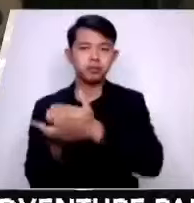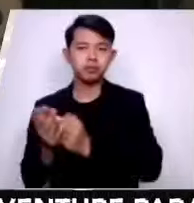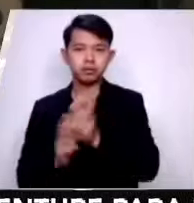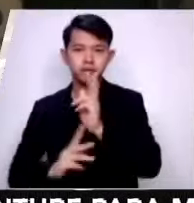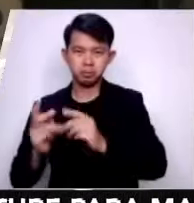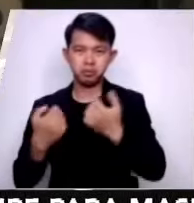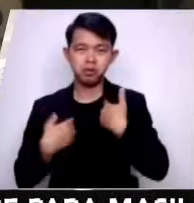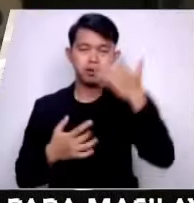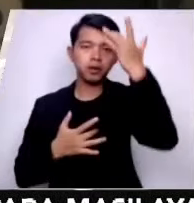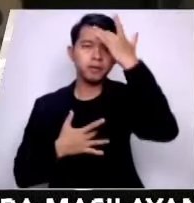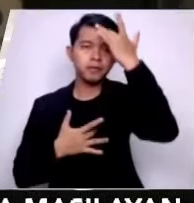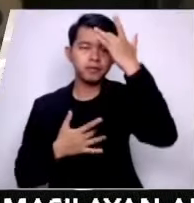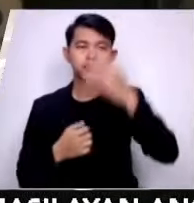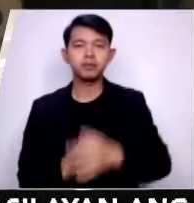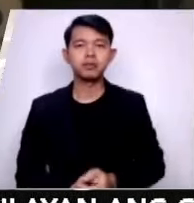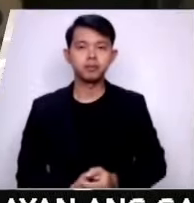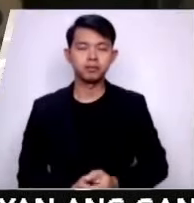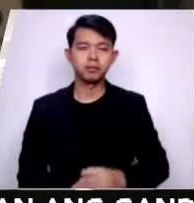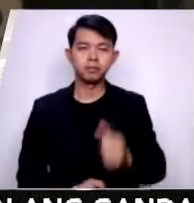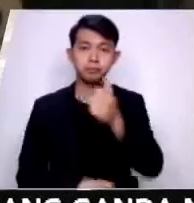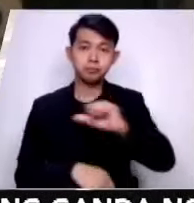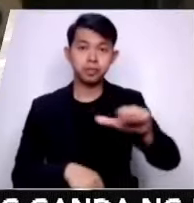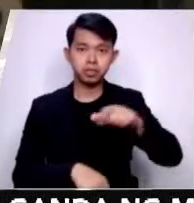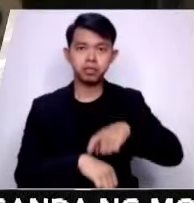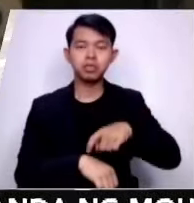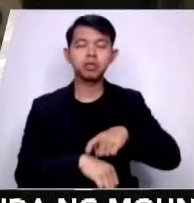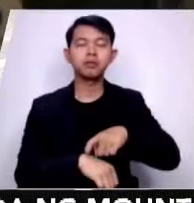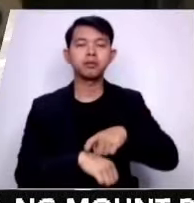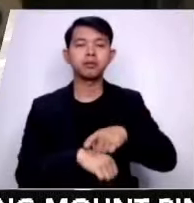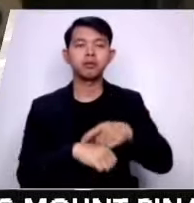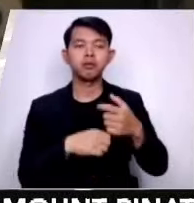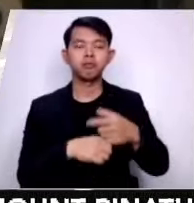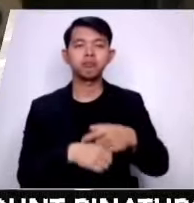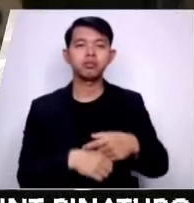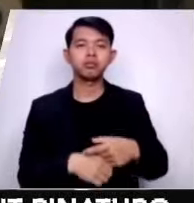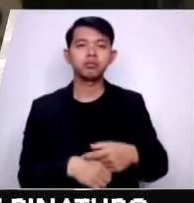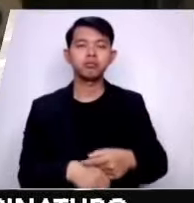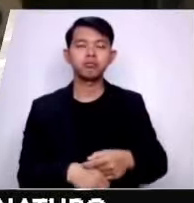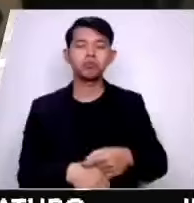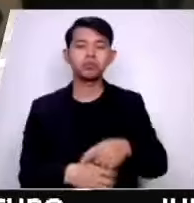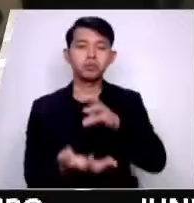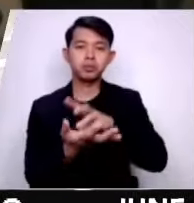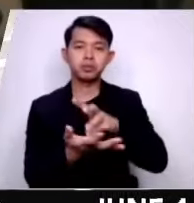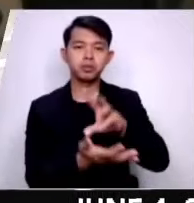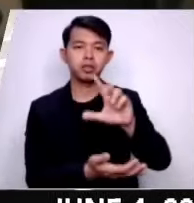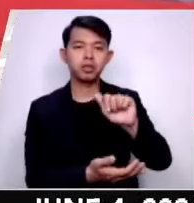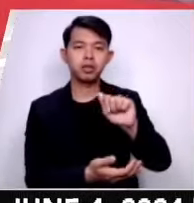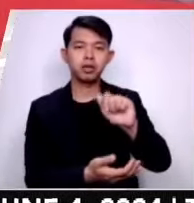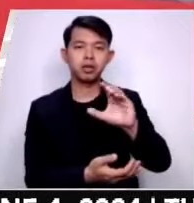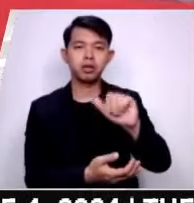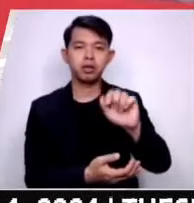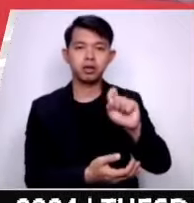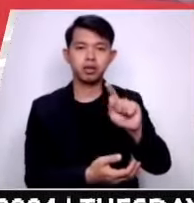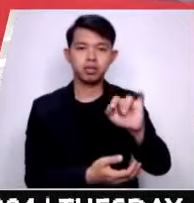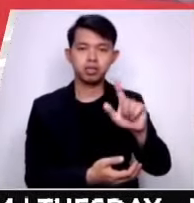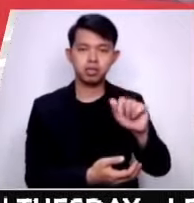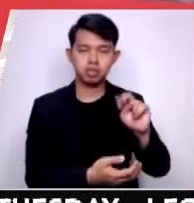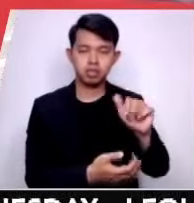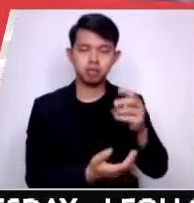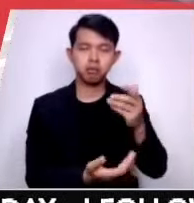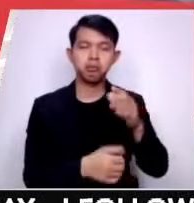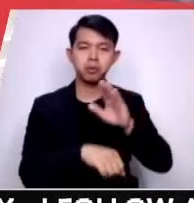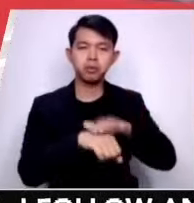oras, asahang isailalim na sa state of calamity ang bayan ng Lakasiliana. Maki? Maraming salamat,